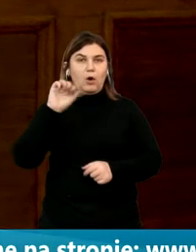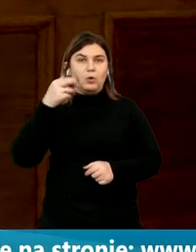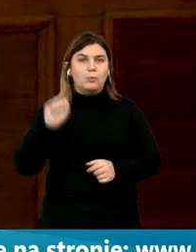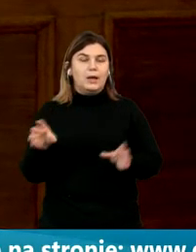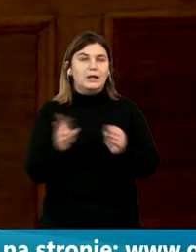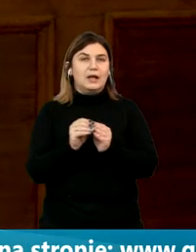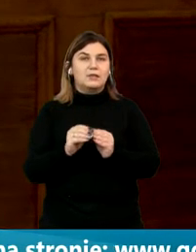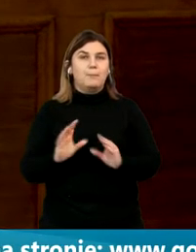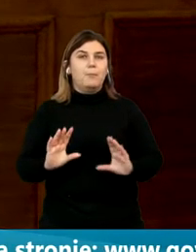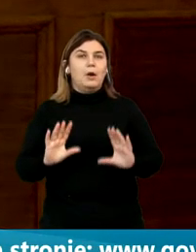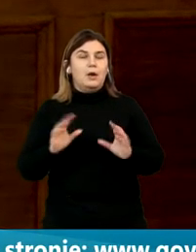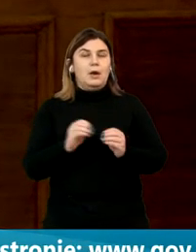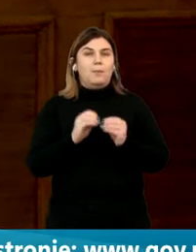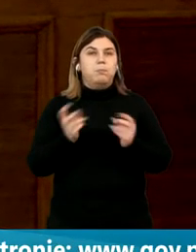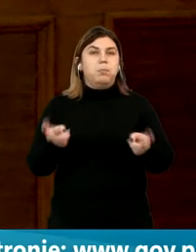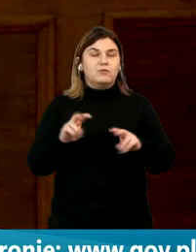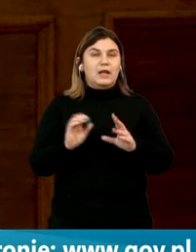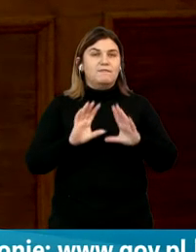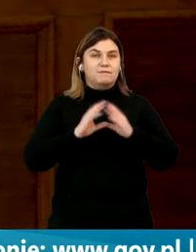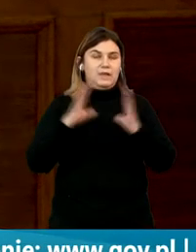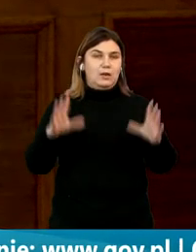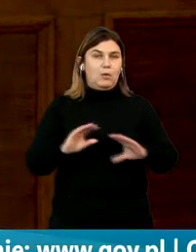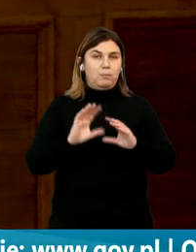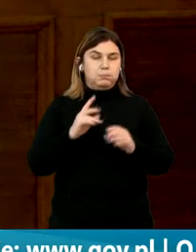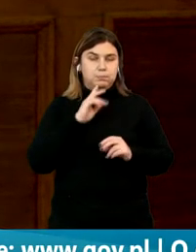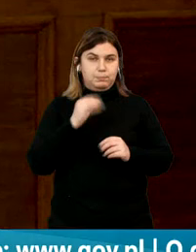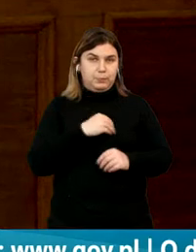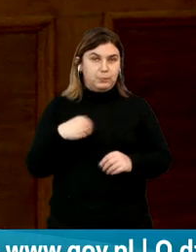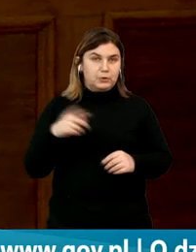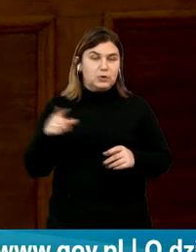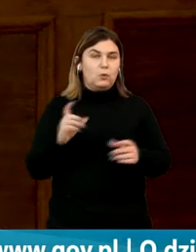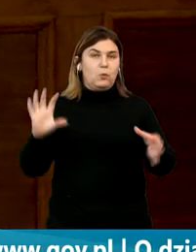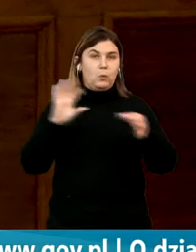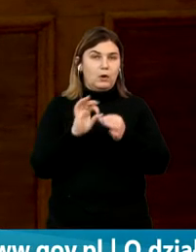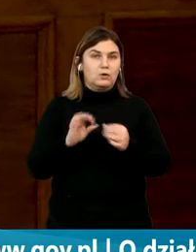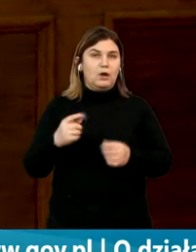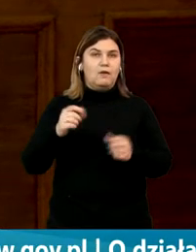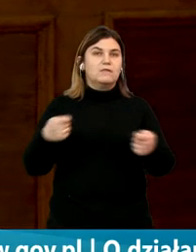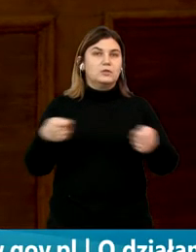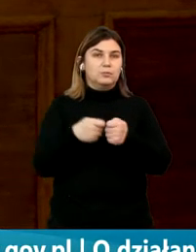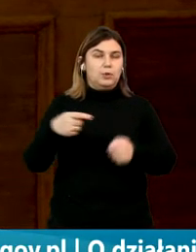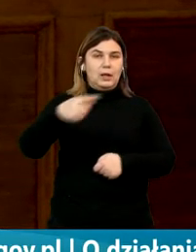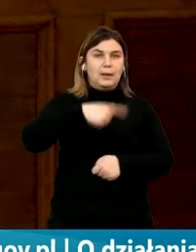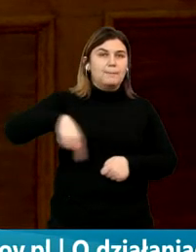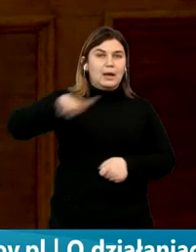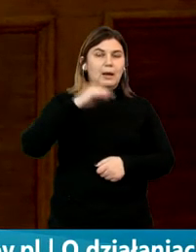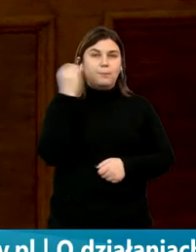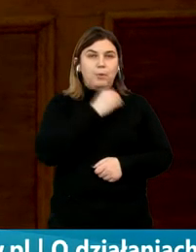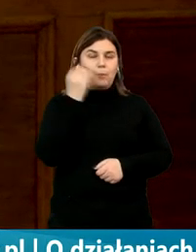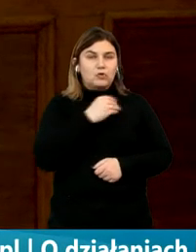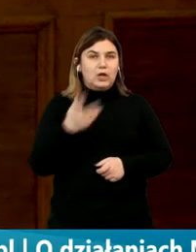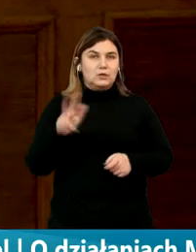Powstańców Wielkopolskich jest to jedno zadanie, ponieważ łączy tą procedurę wspólna pętla na Pomorzanach, która